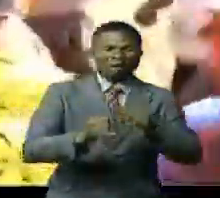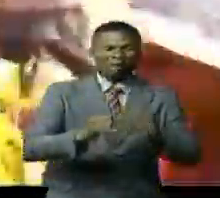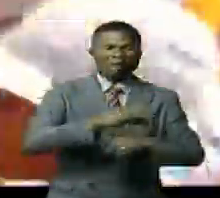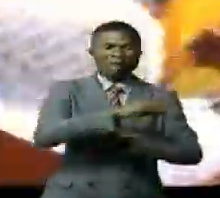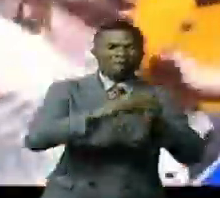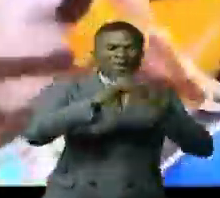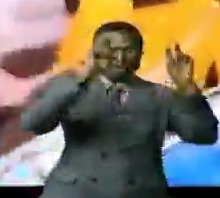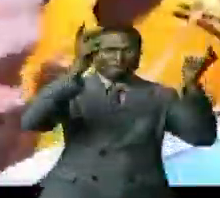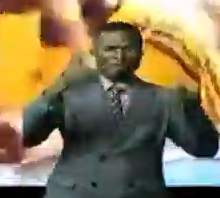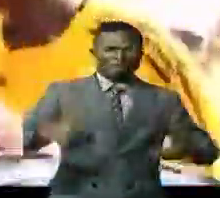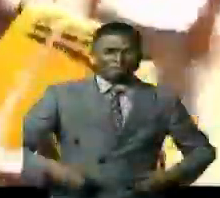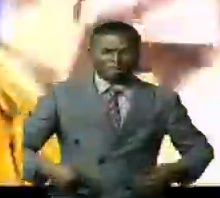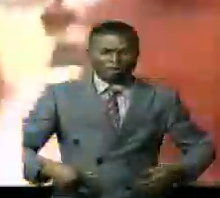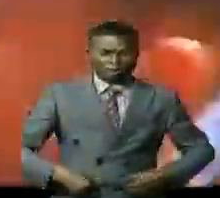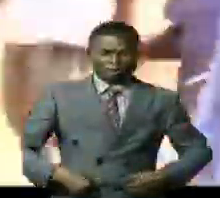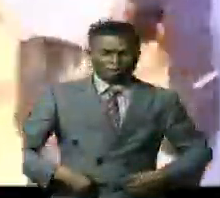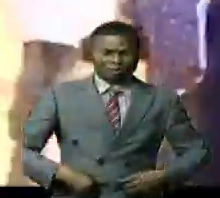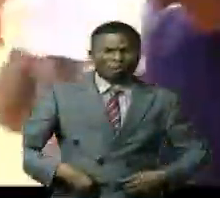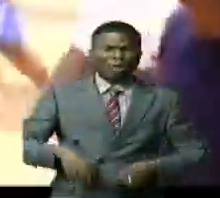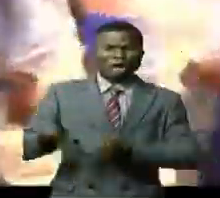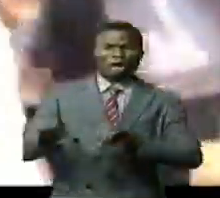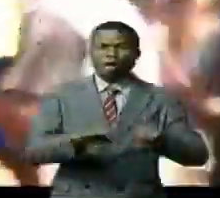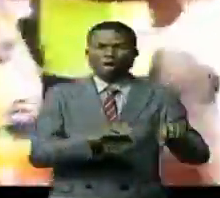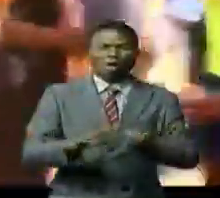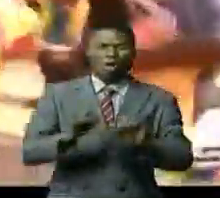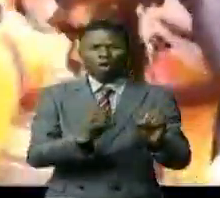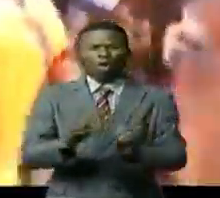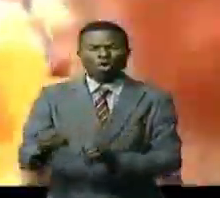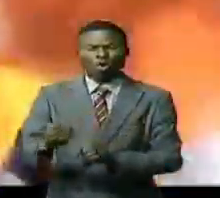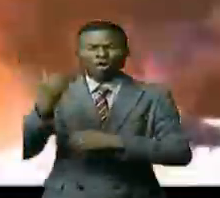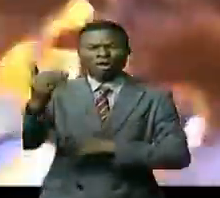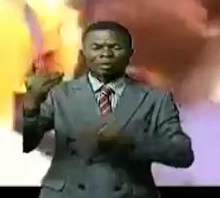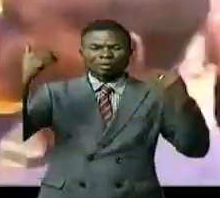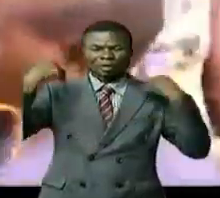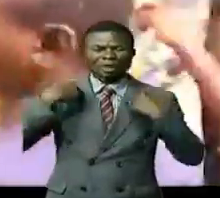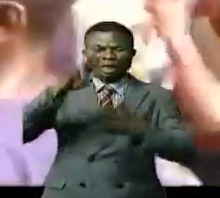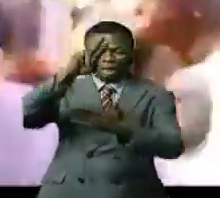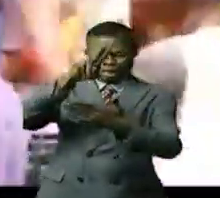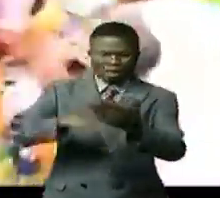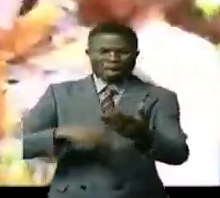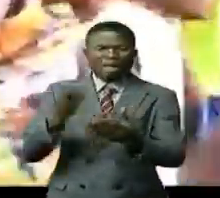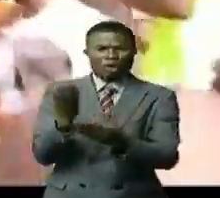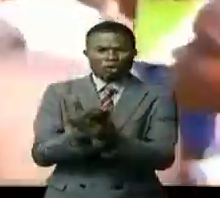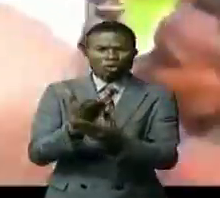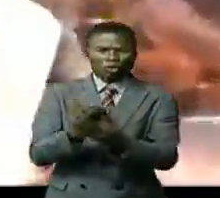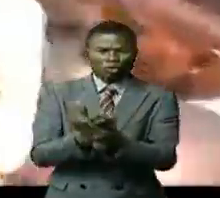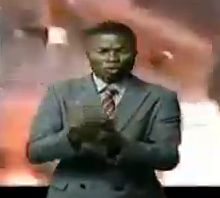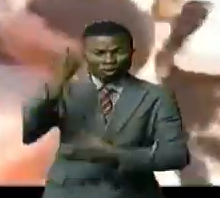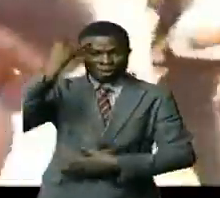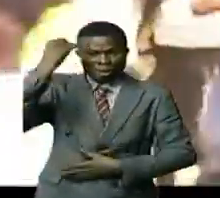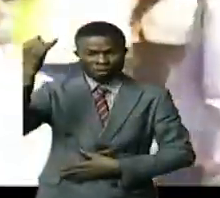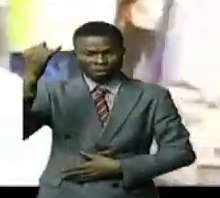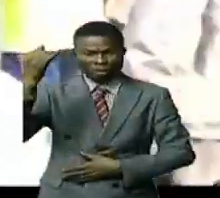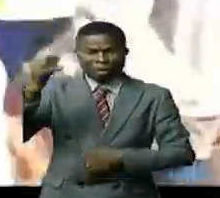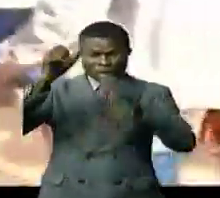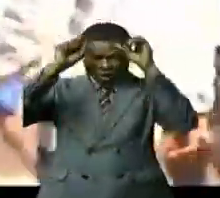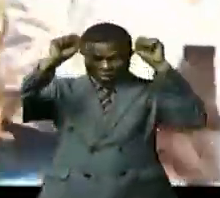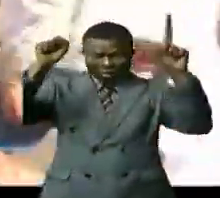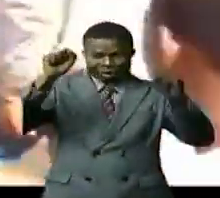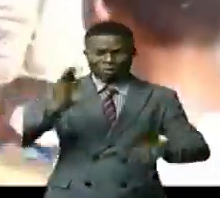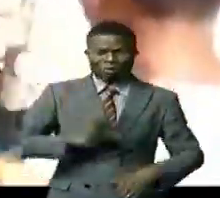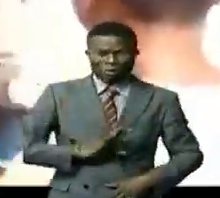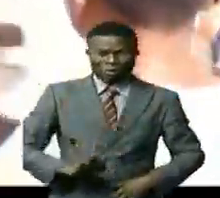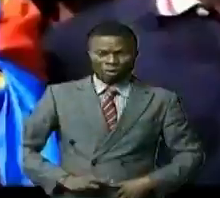ont procédé devant les autorités provinciales à la lecture d'un mémo à l'intention du chef de l'État